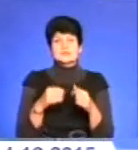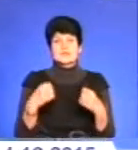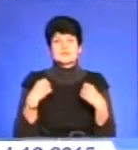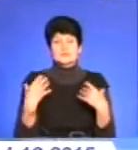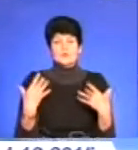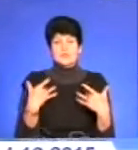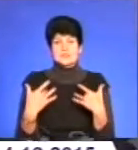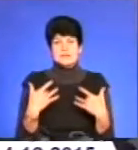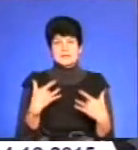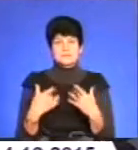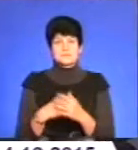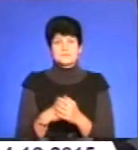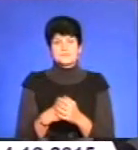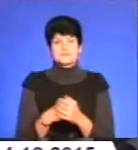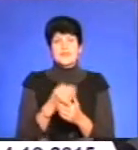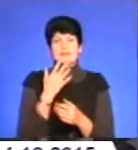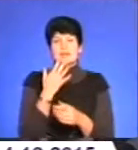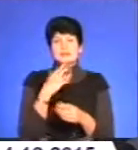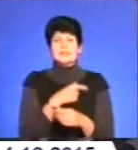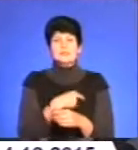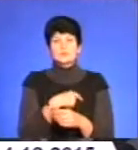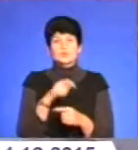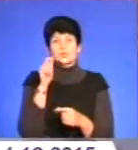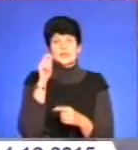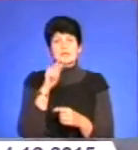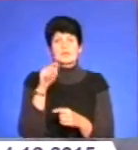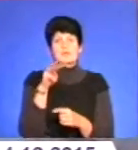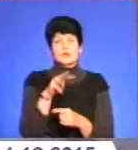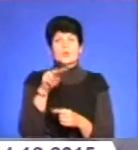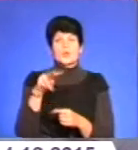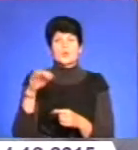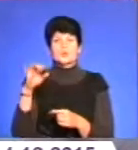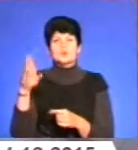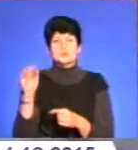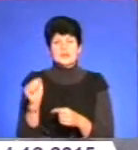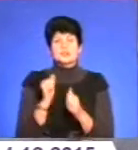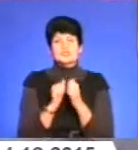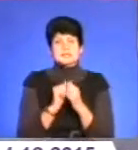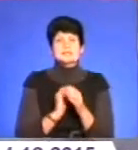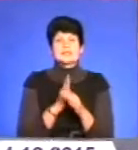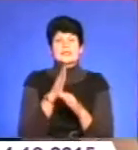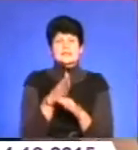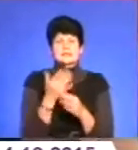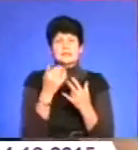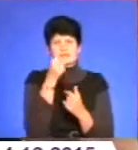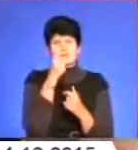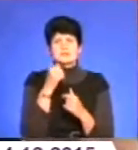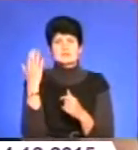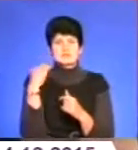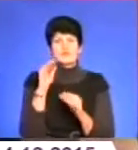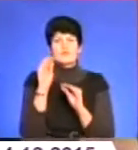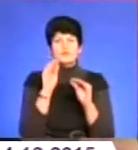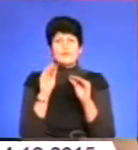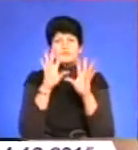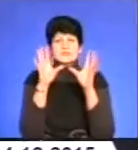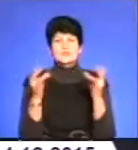концерт. Народний депутат України Микола Люшняк – частий гість у цьому закладі. Кілька місяців тому він оформив усі